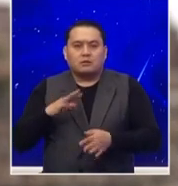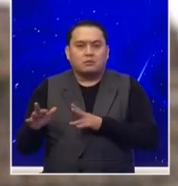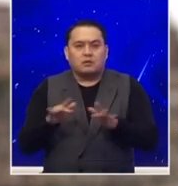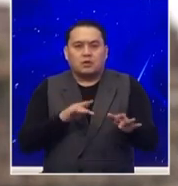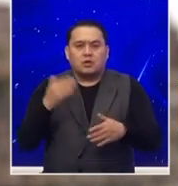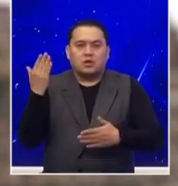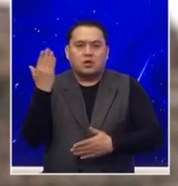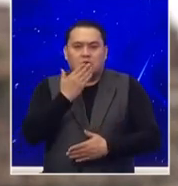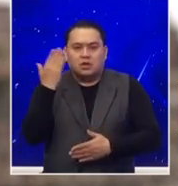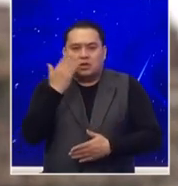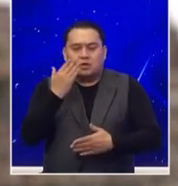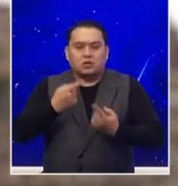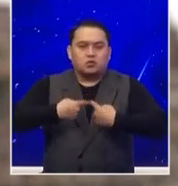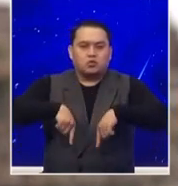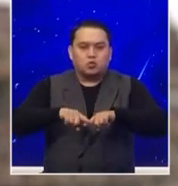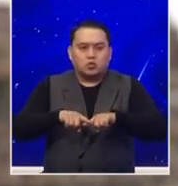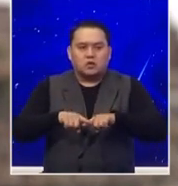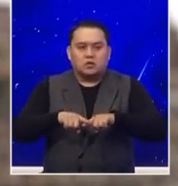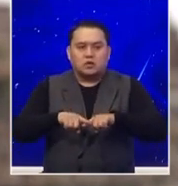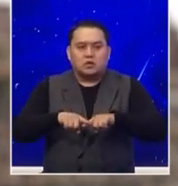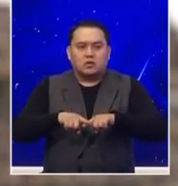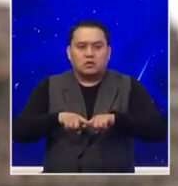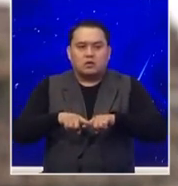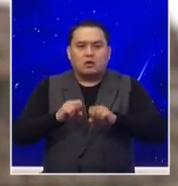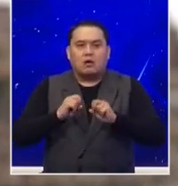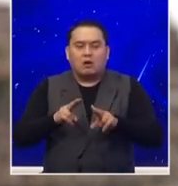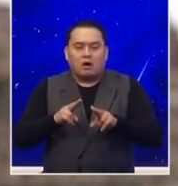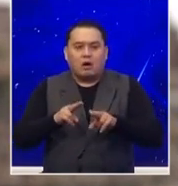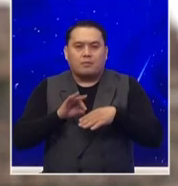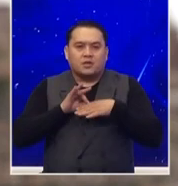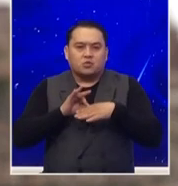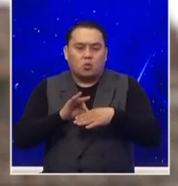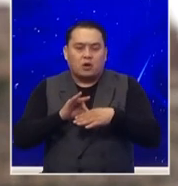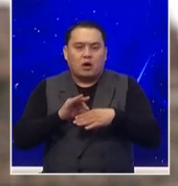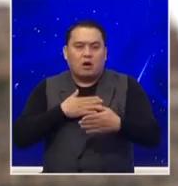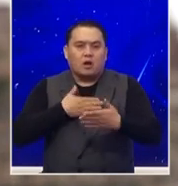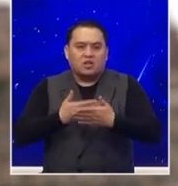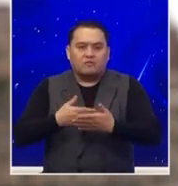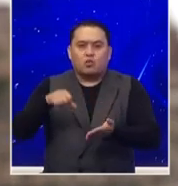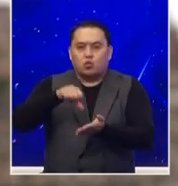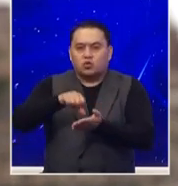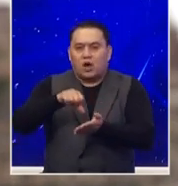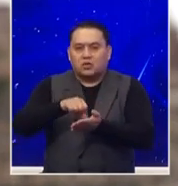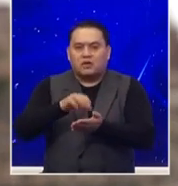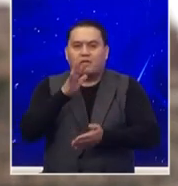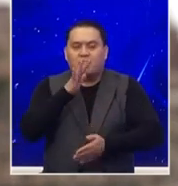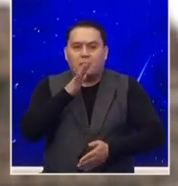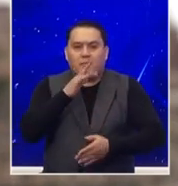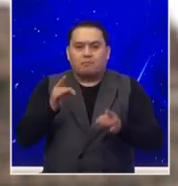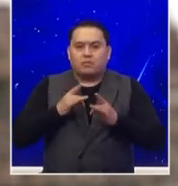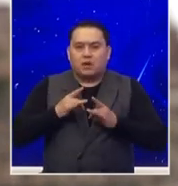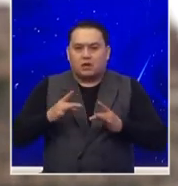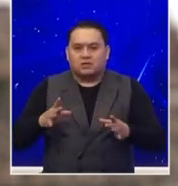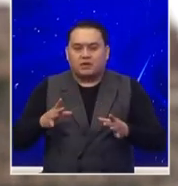деятельностью киностудии «Казахфильм», состоянием киностудии «Казахфильм». Вот активно принимал участие во время